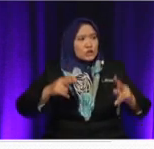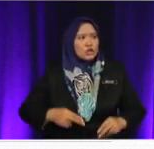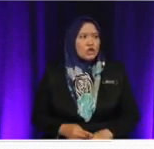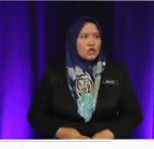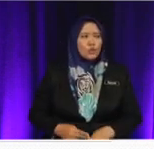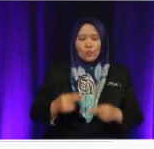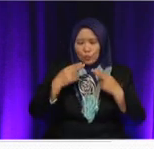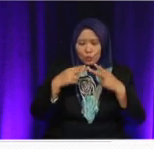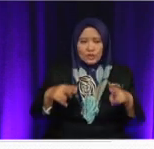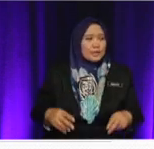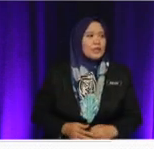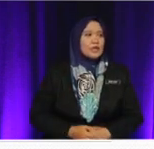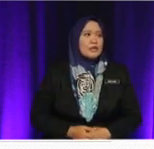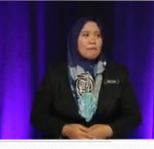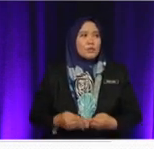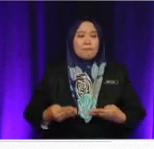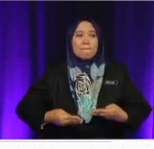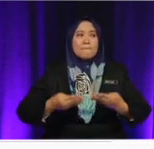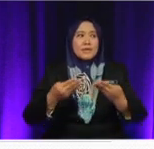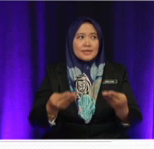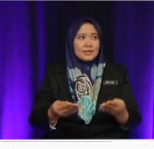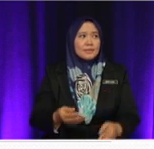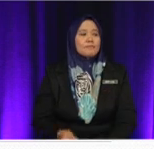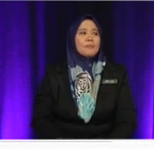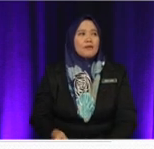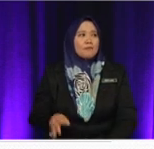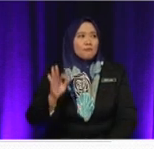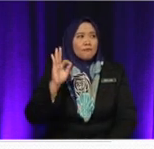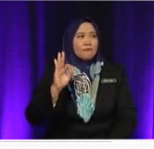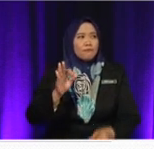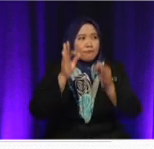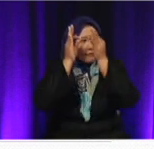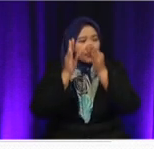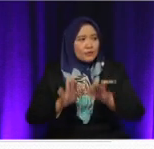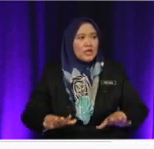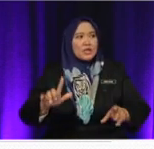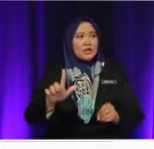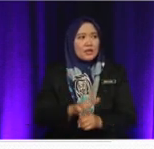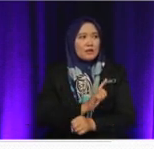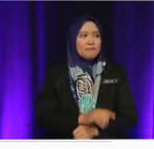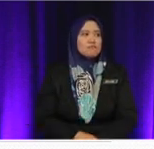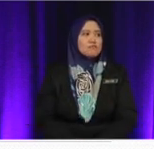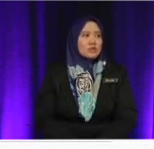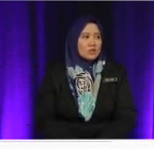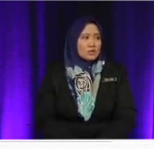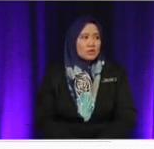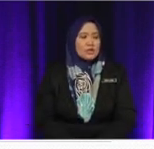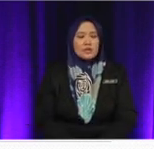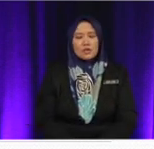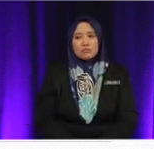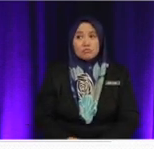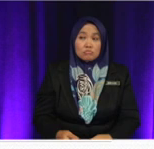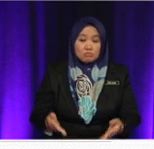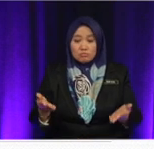memberikan fakta, huraian atau contoh bergantung pada peruntukan markah. Kemudian soalan yang membentuk bandingkan,